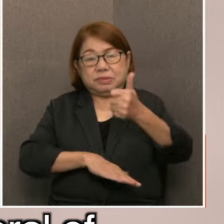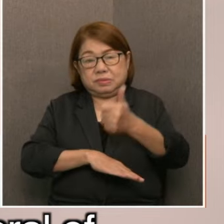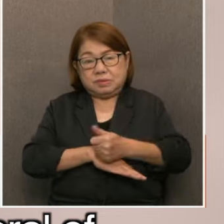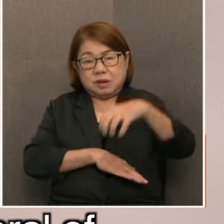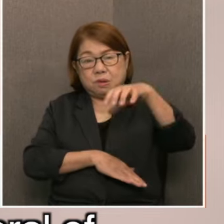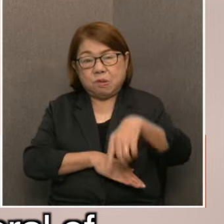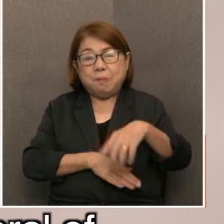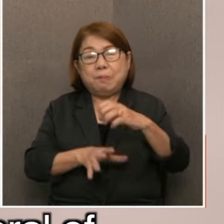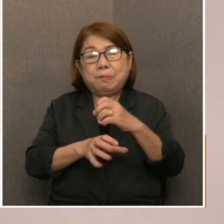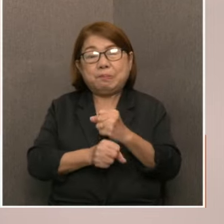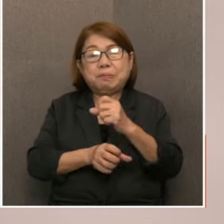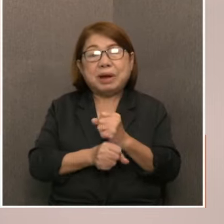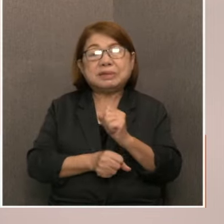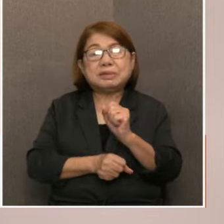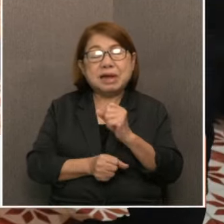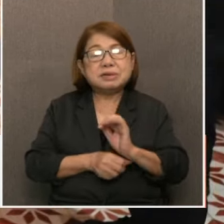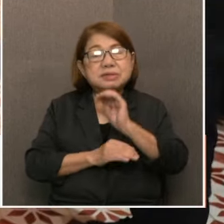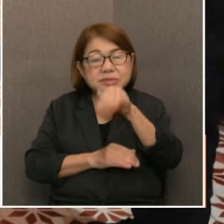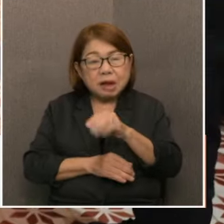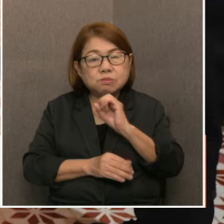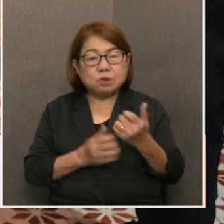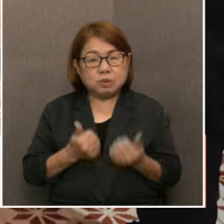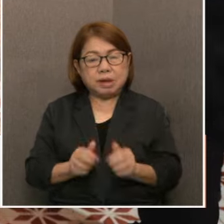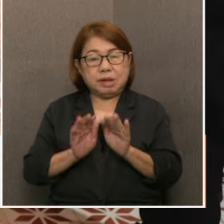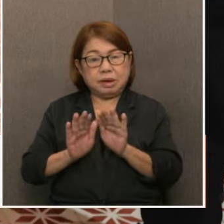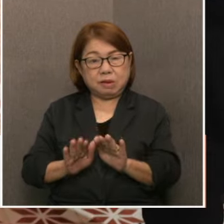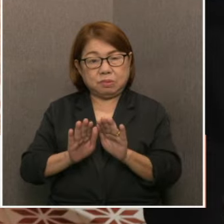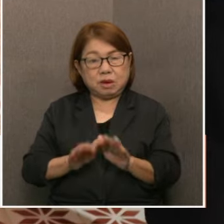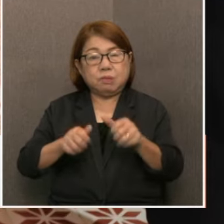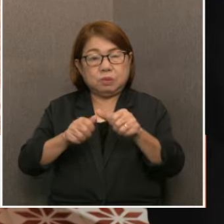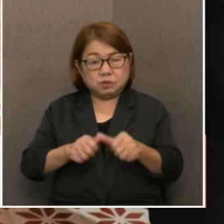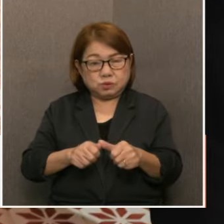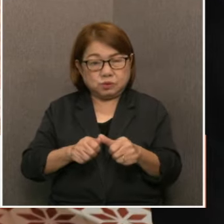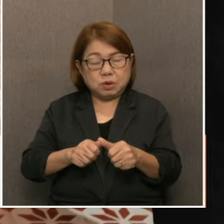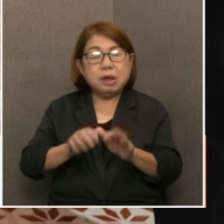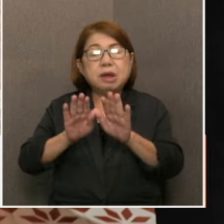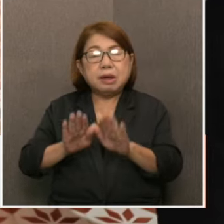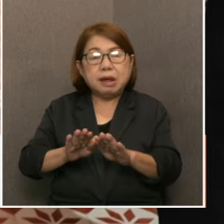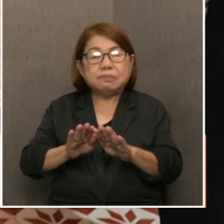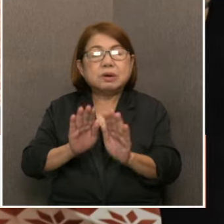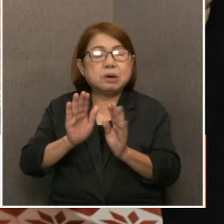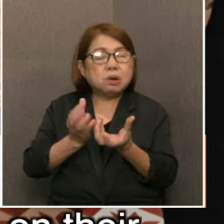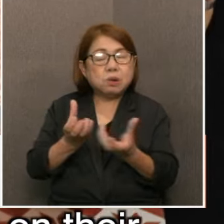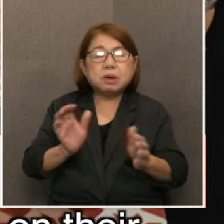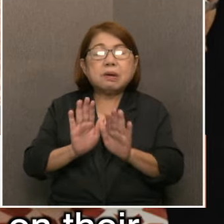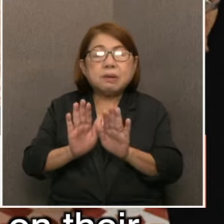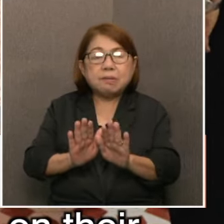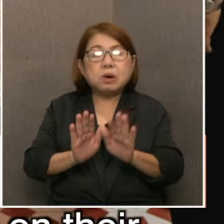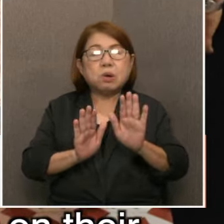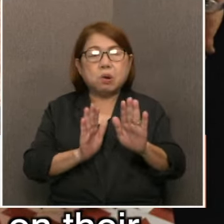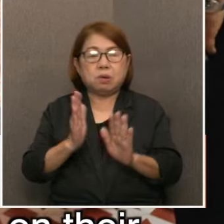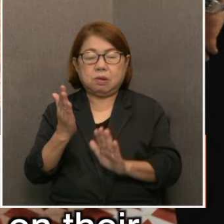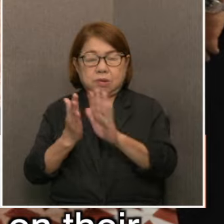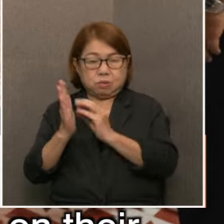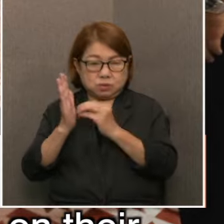าวนะคะว่าการเก็บรักษาเบื้องต้นจะจัดแสดงไว้ที่พิพิธภัณฑสถานแห่งชาติพระนครอย่างไม่มีกำหนดเนื่องจากจะต้อง